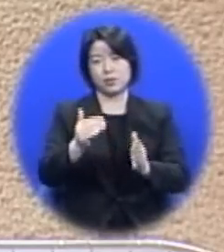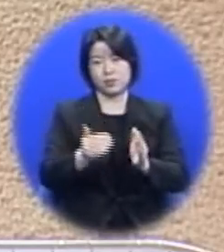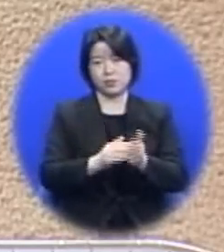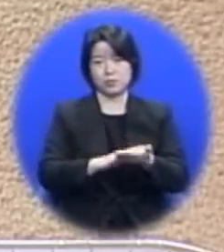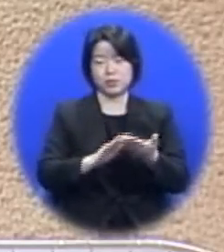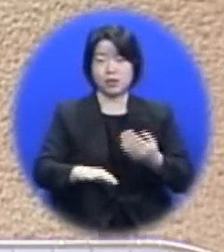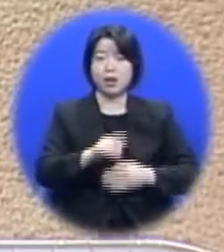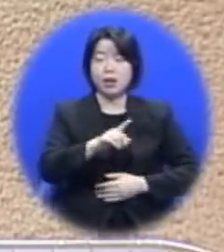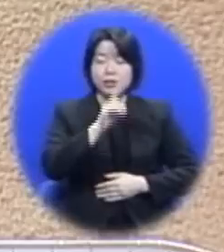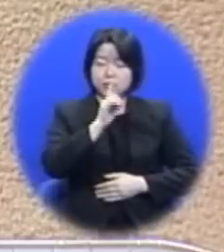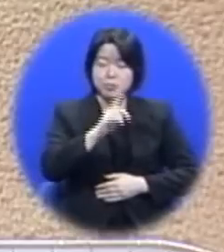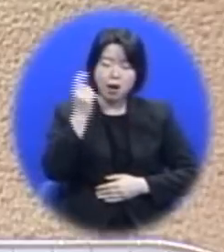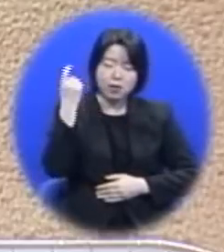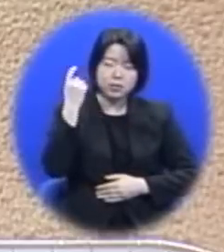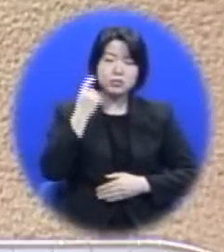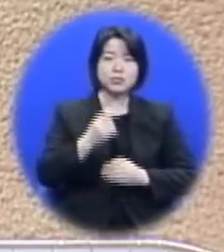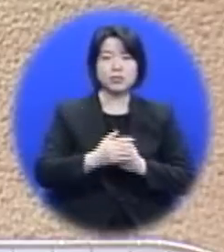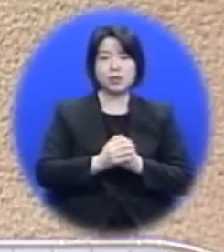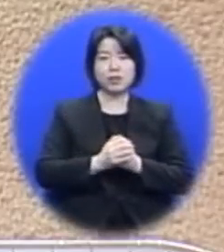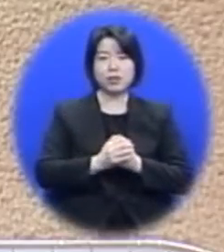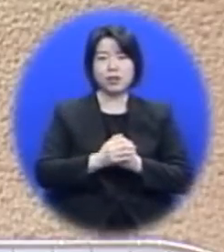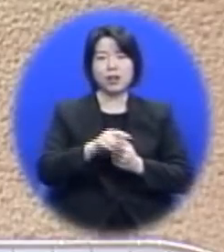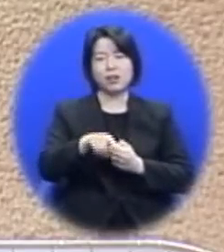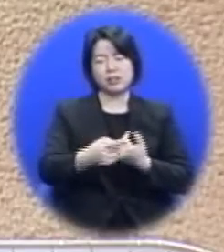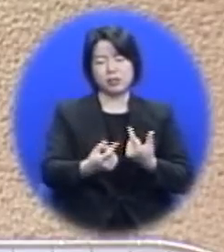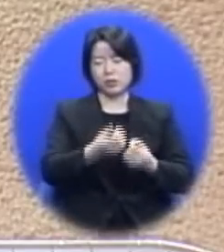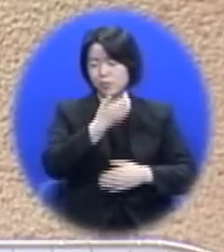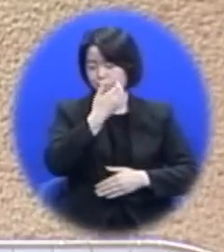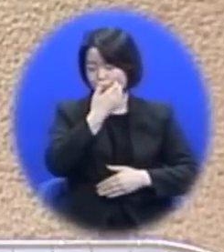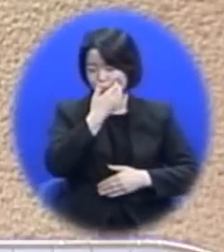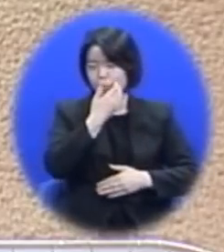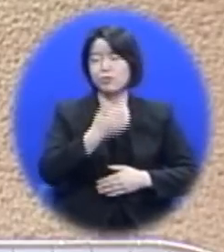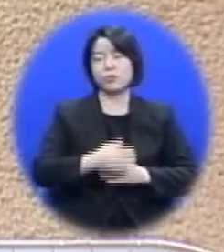거예요. 그 이야기를 듣는데 그렇게 부끄러워요.